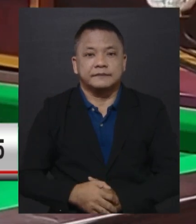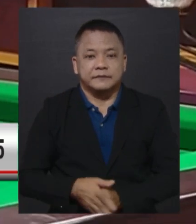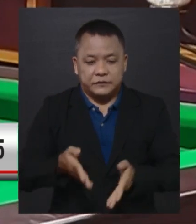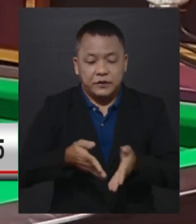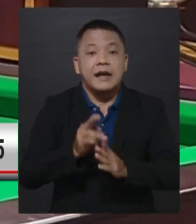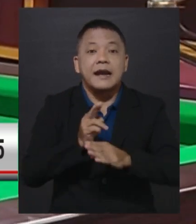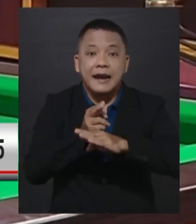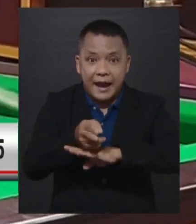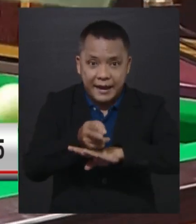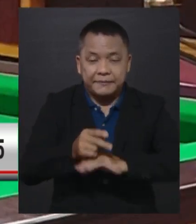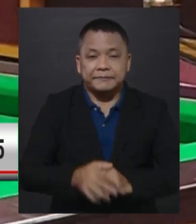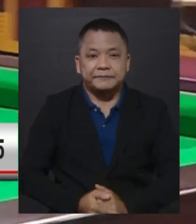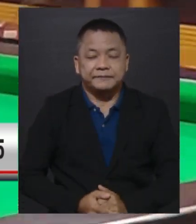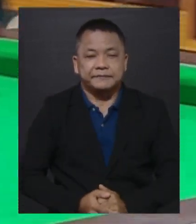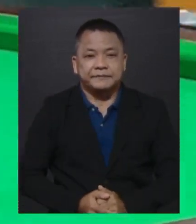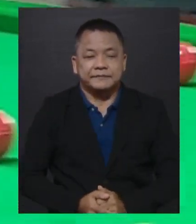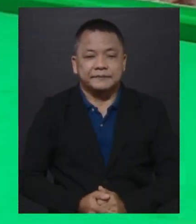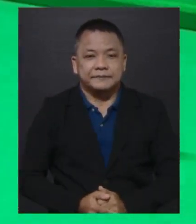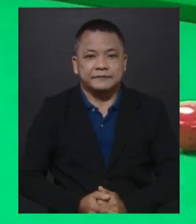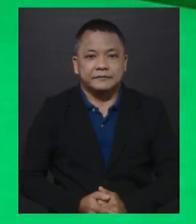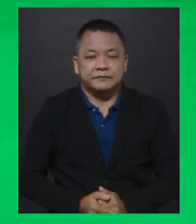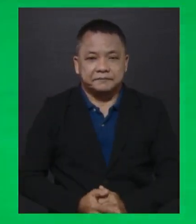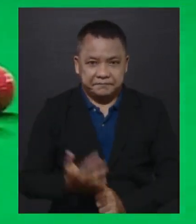รามคำแหงค่ะ ก็เดี๋ย